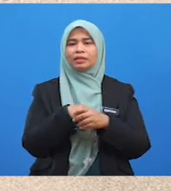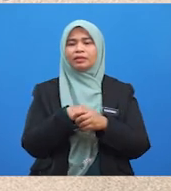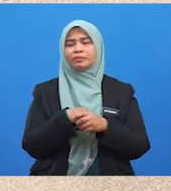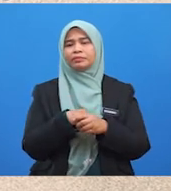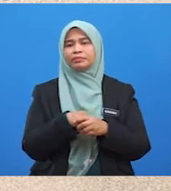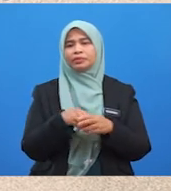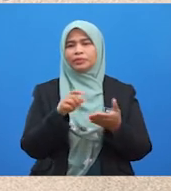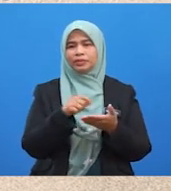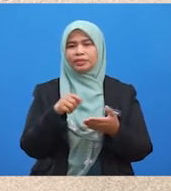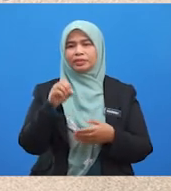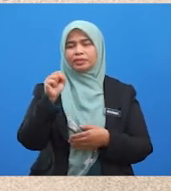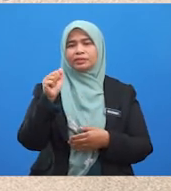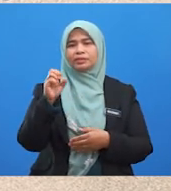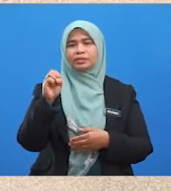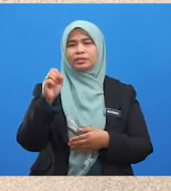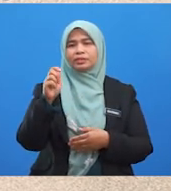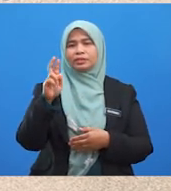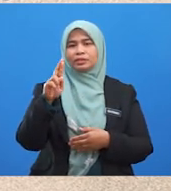sesebuah karya sastra.